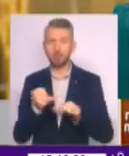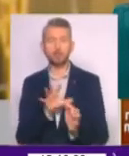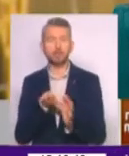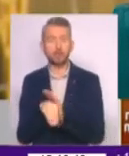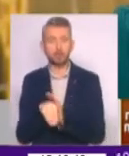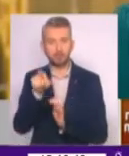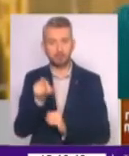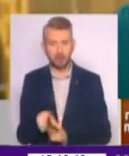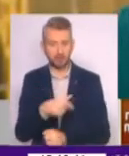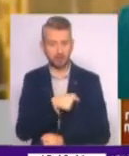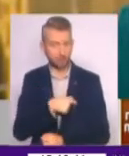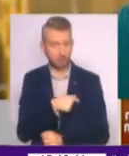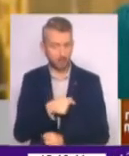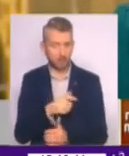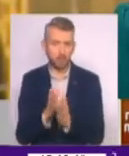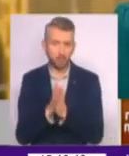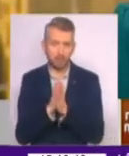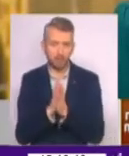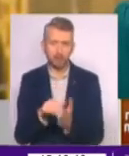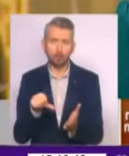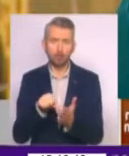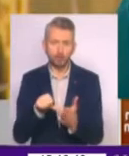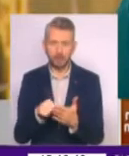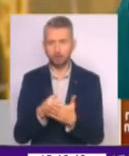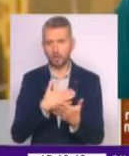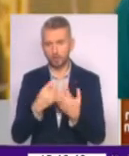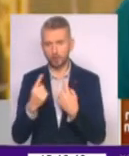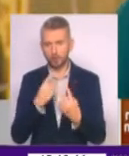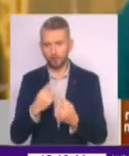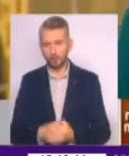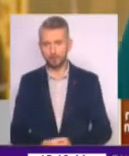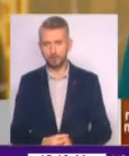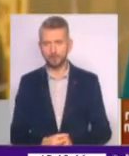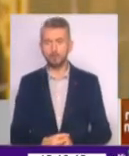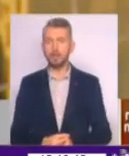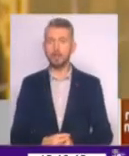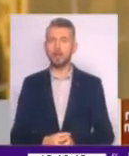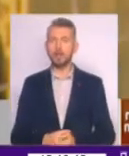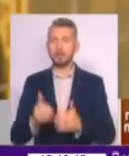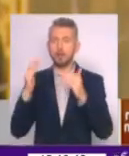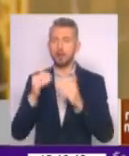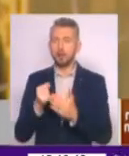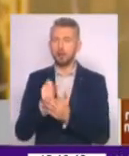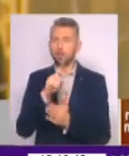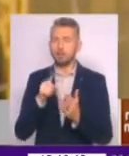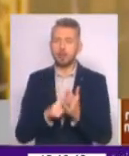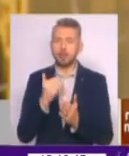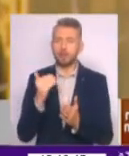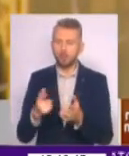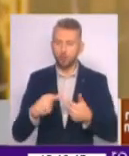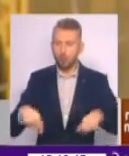Сергій. Тож, будь ласка, долучайтеся до нашої розмови і на ці тематики. Отже, пане Сергію, переходимо до питання вашого